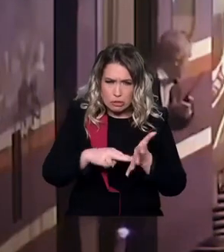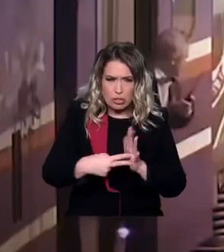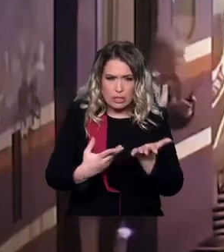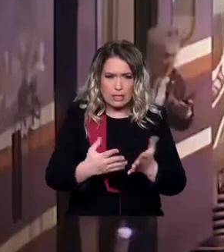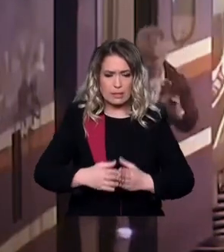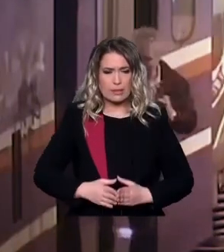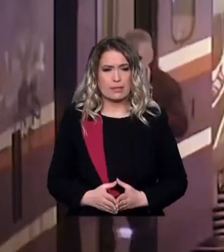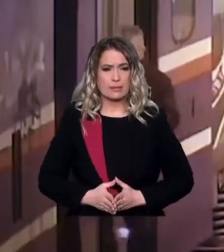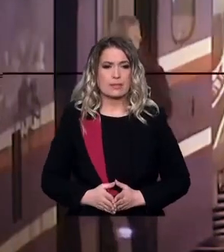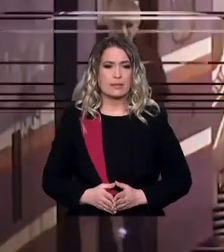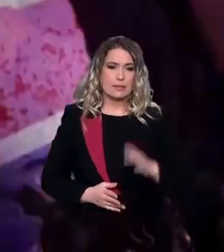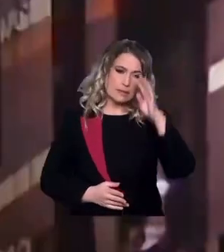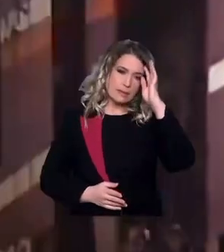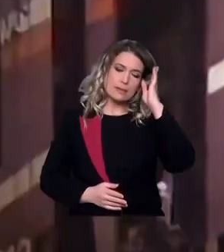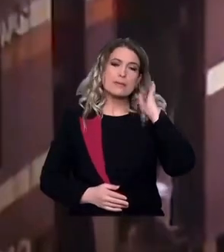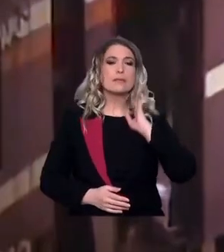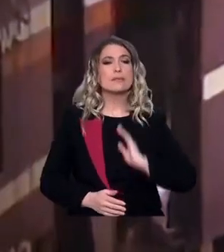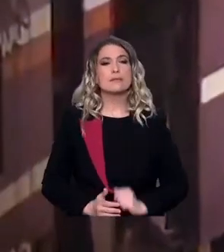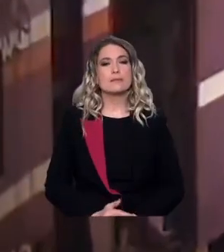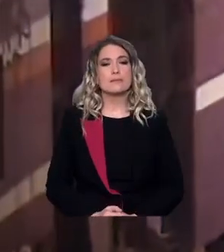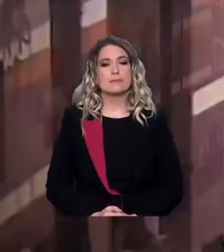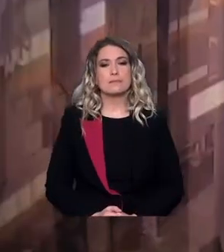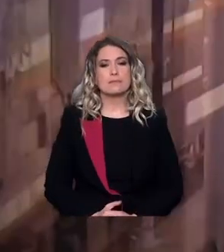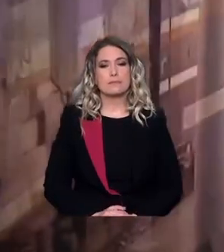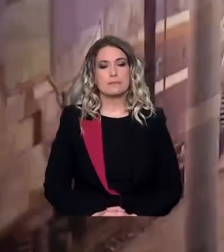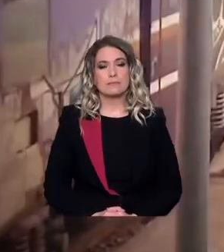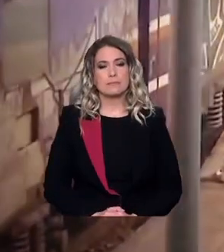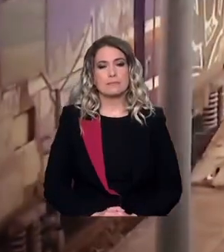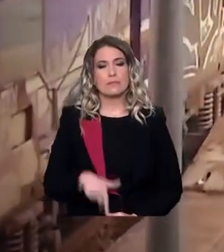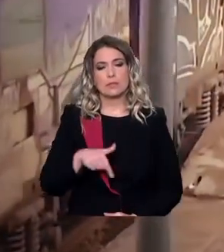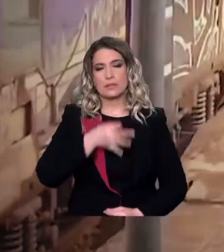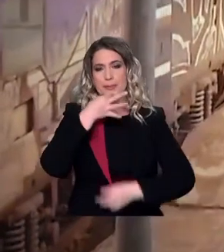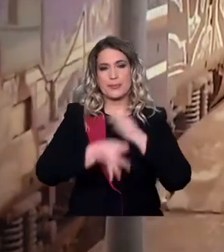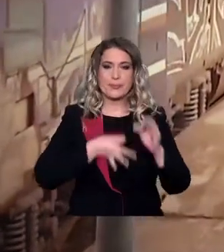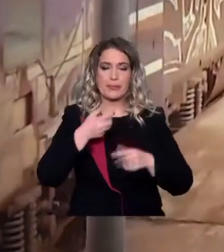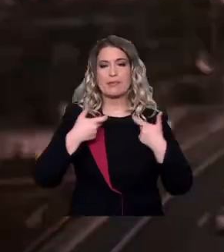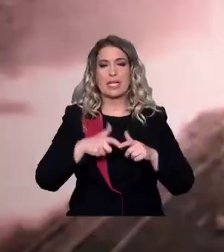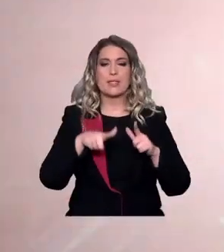από επιβάτες προϊστάμενες 62 κλείσε πόρτες είμαστε